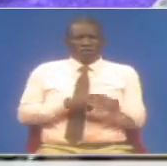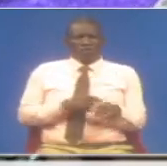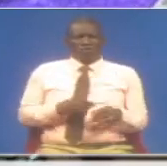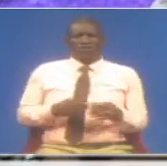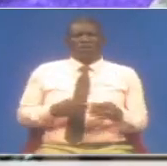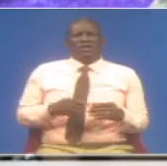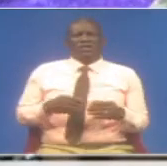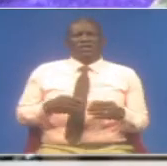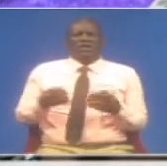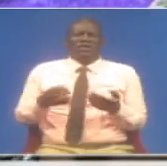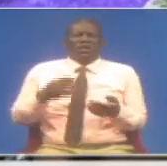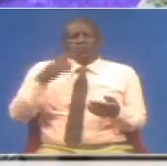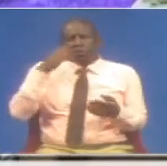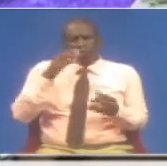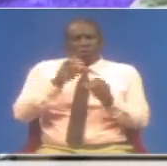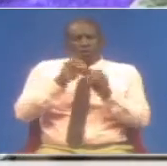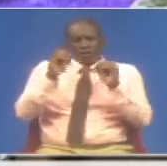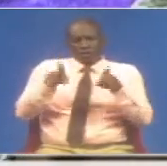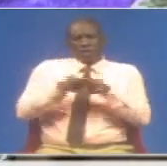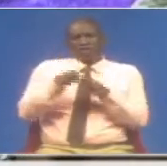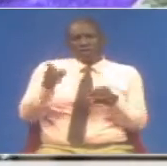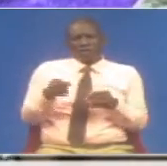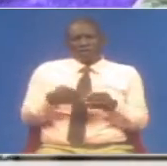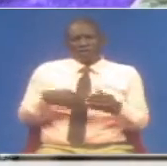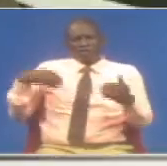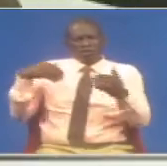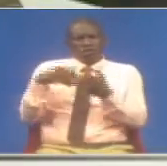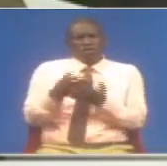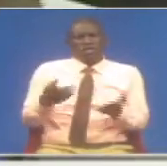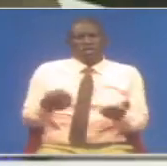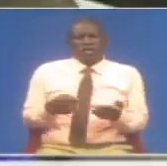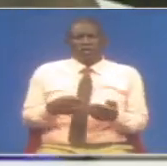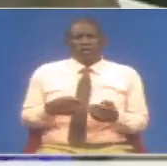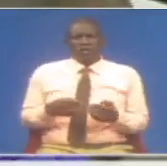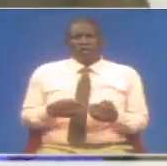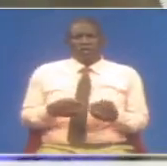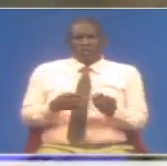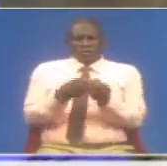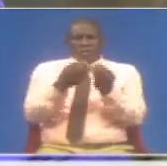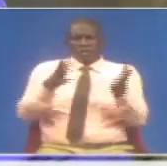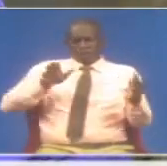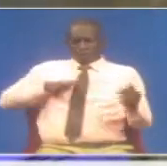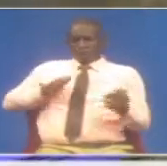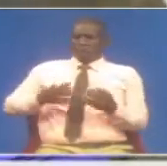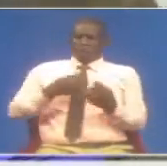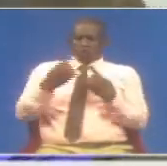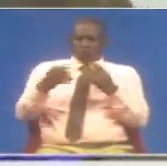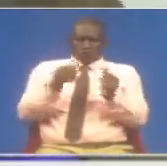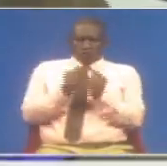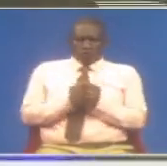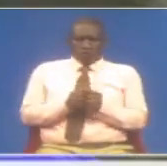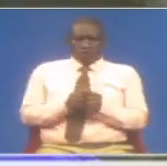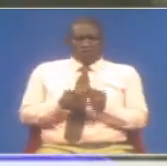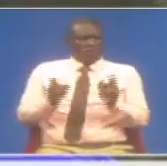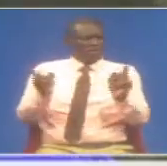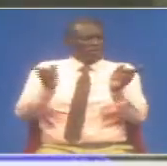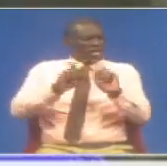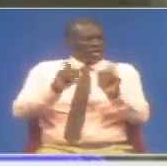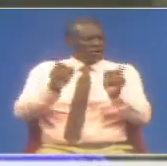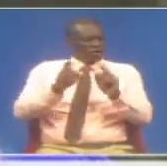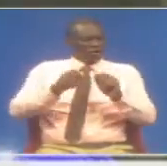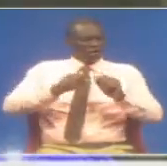hakuna mambo kama haya. Kifika matafa, shuna matafa. Asilimia kubwa ya wanawake tuliosema nao hawakuridhia mkando huu